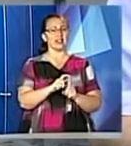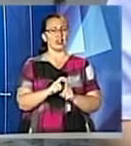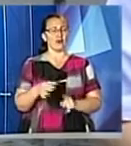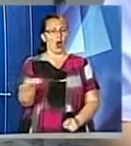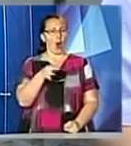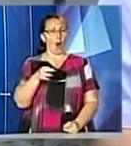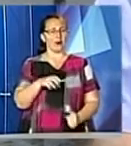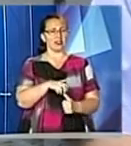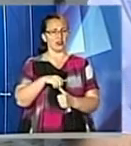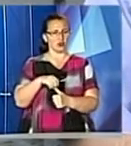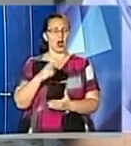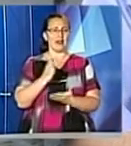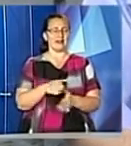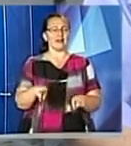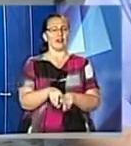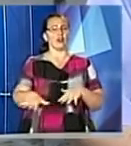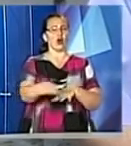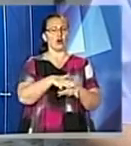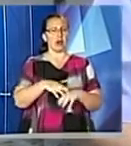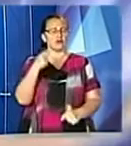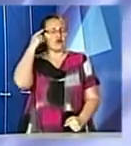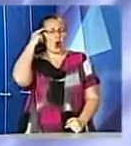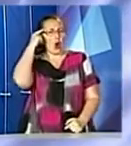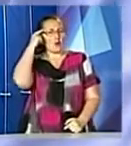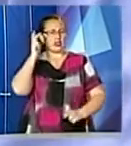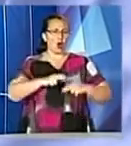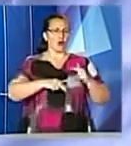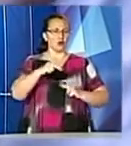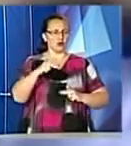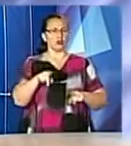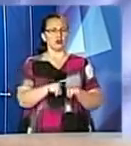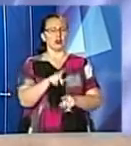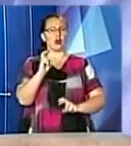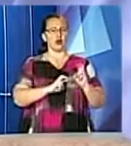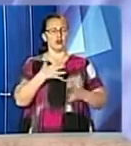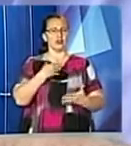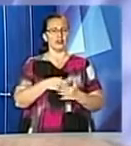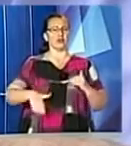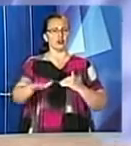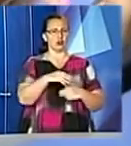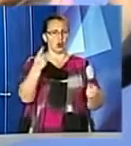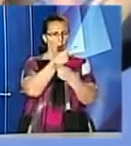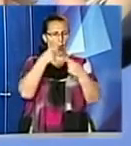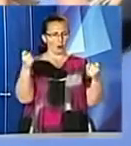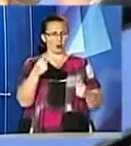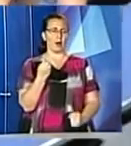кілька громад, які обмірковують пропозицію будівництва на своїй території. Результати оприлюднять 15